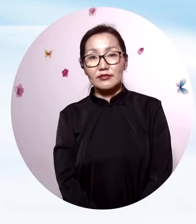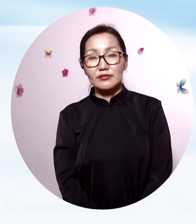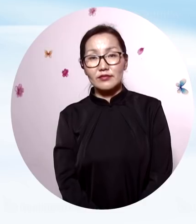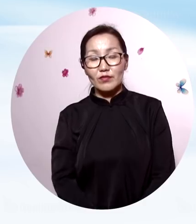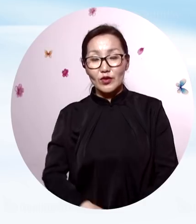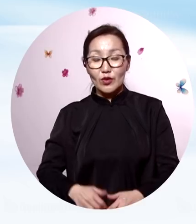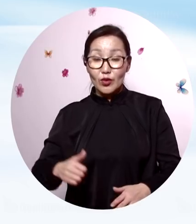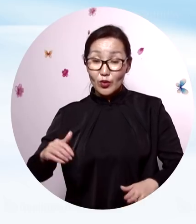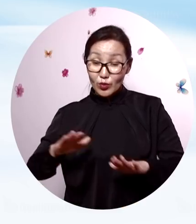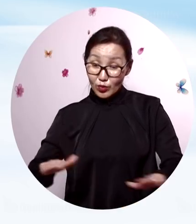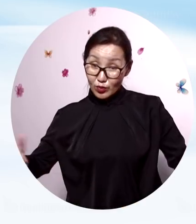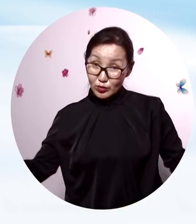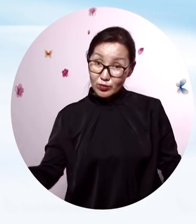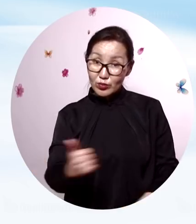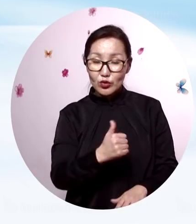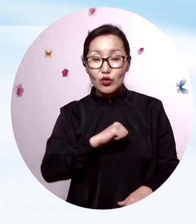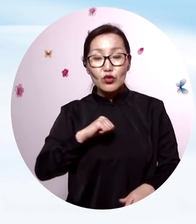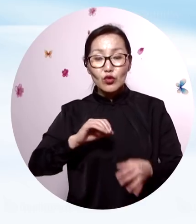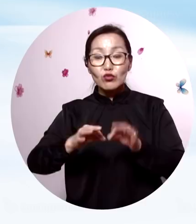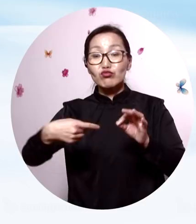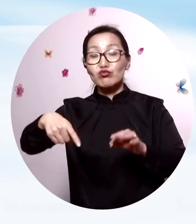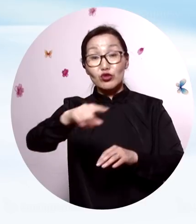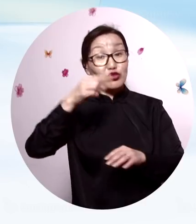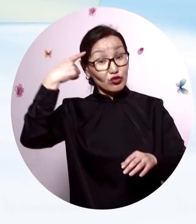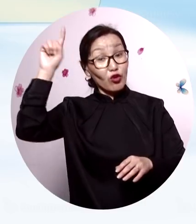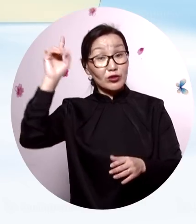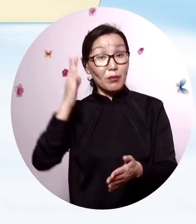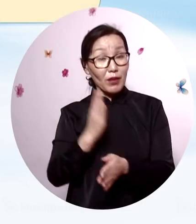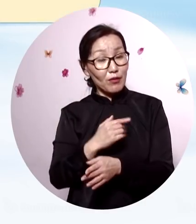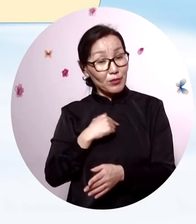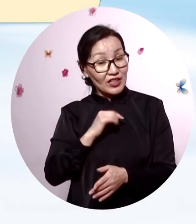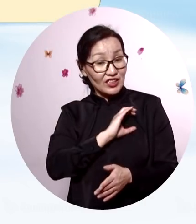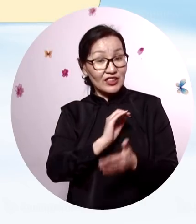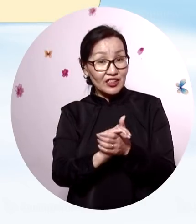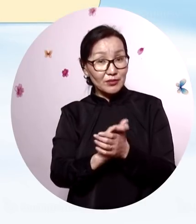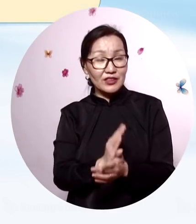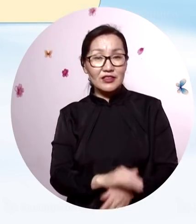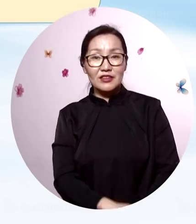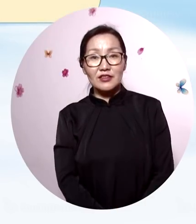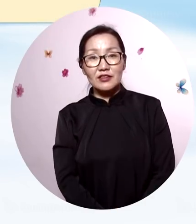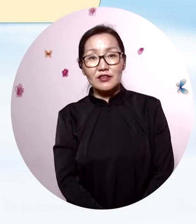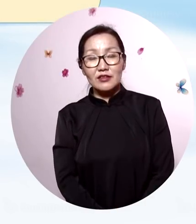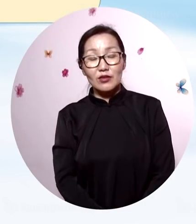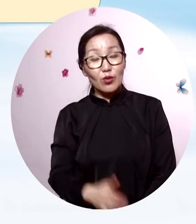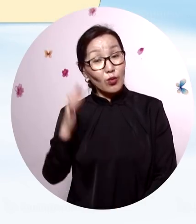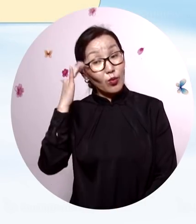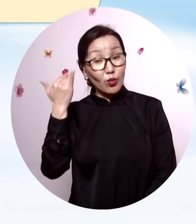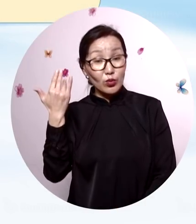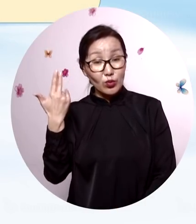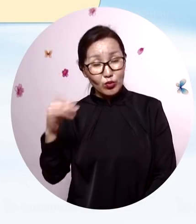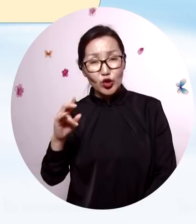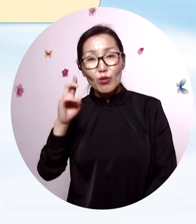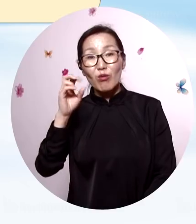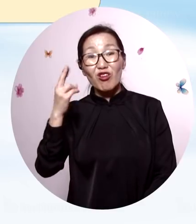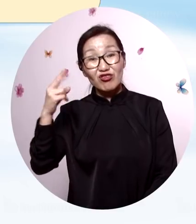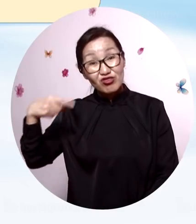За, хүүхэд бүр өгүүлбэр зохиосон баг. Багш нь бас өгүүлбэр зохиосон баг. За, та бүхэн хараарай. Удахгүй